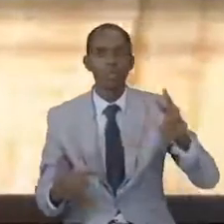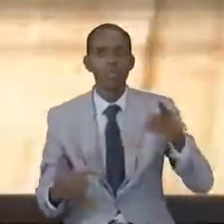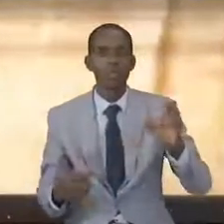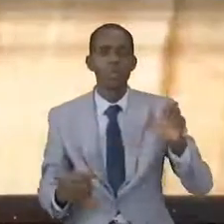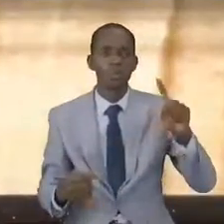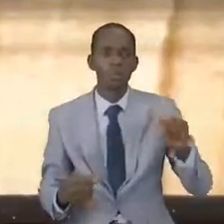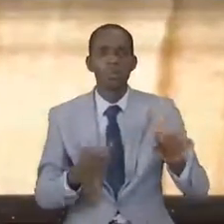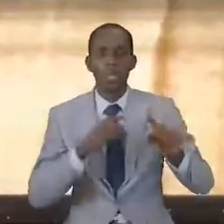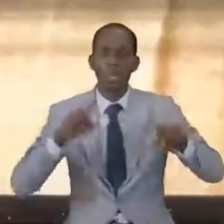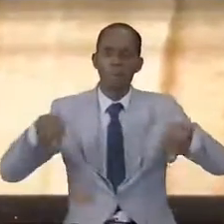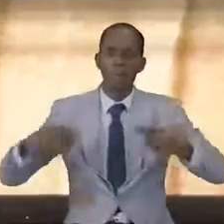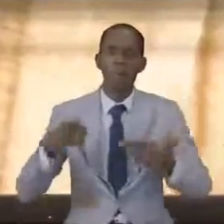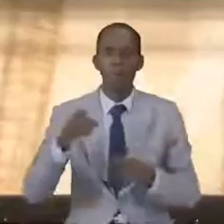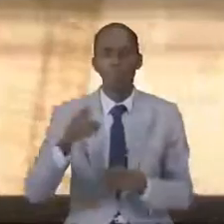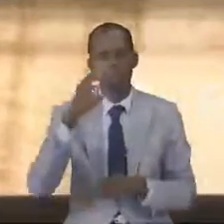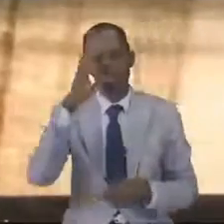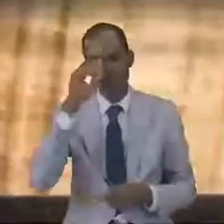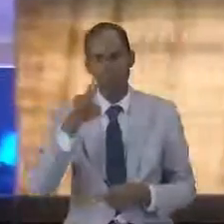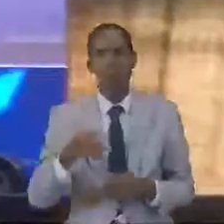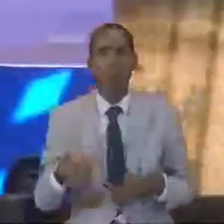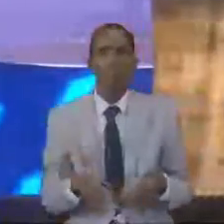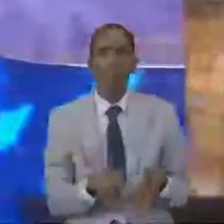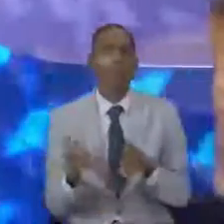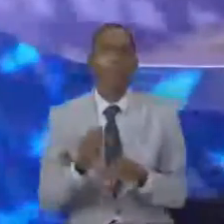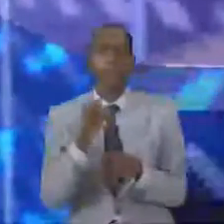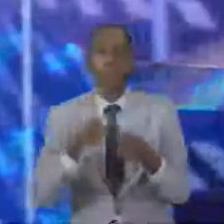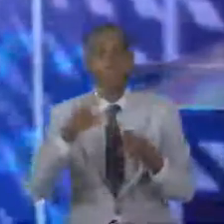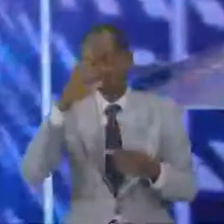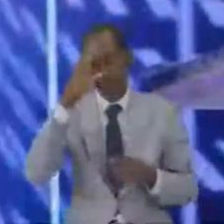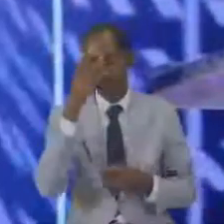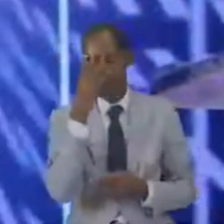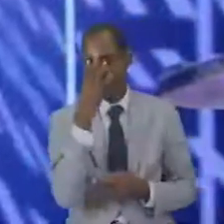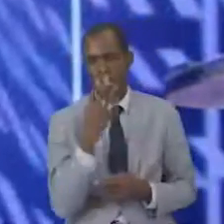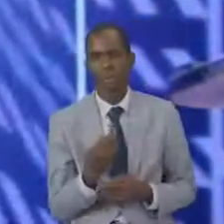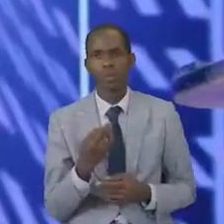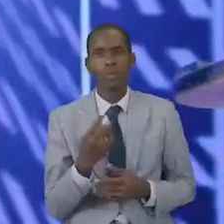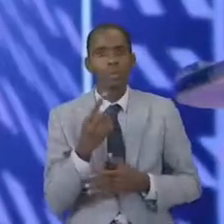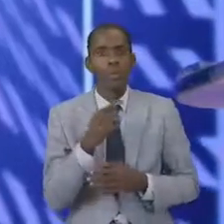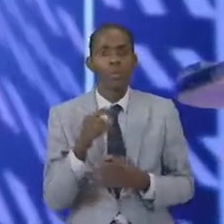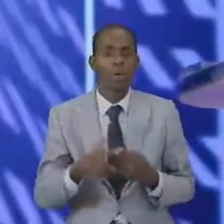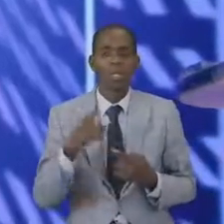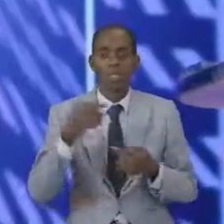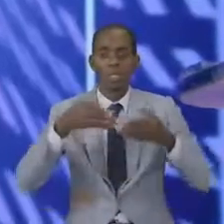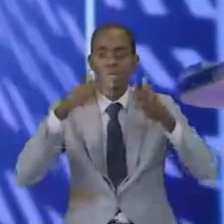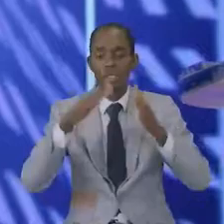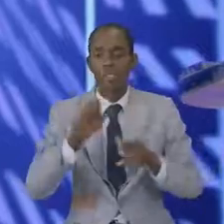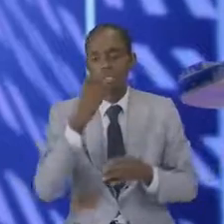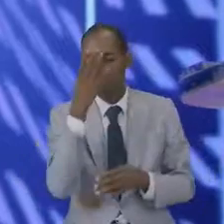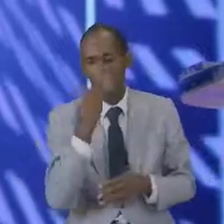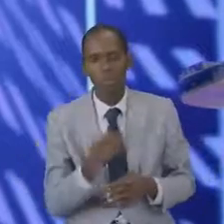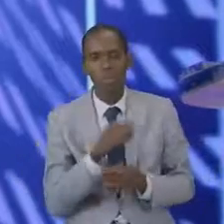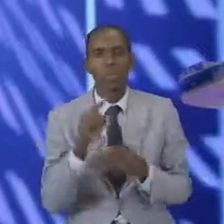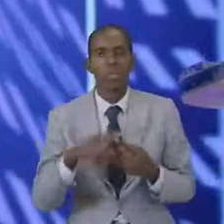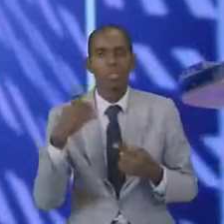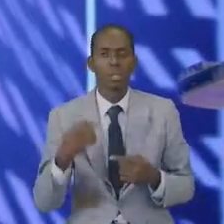n'allait pendant que les gens dormaient pendant que le disjon dorment pendant